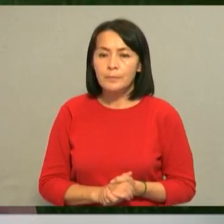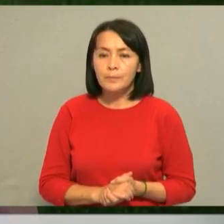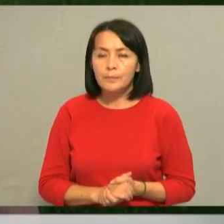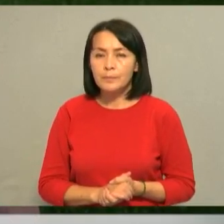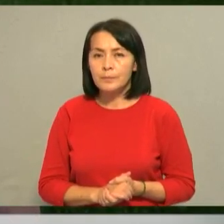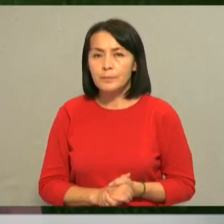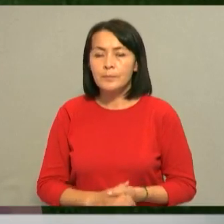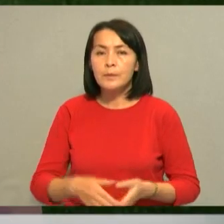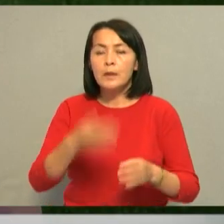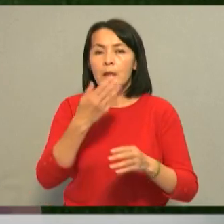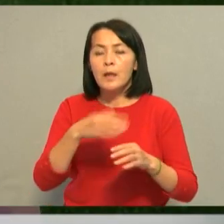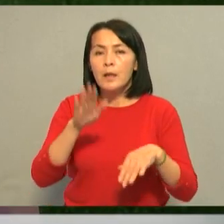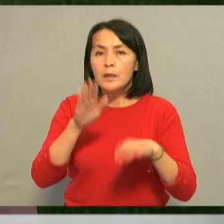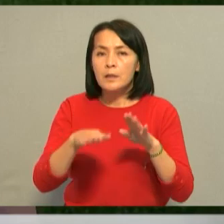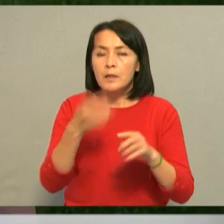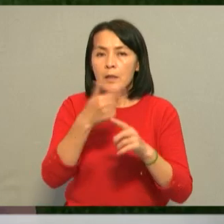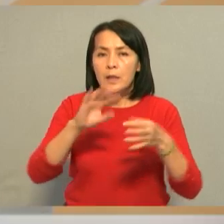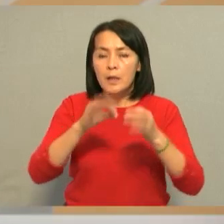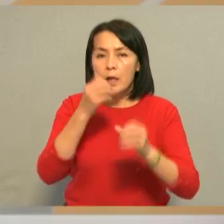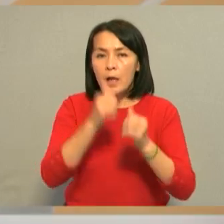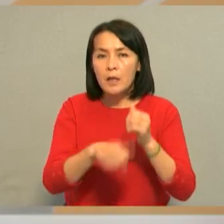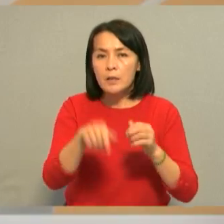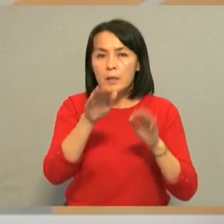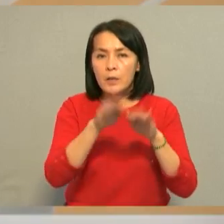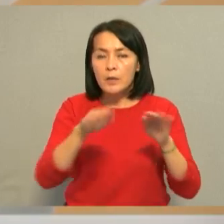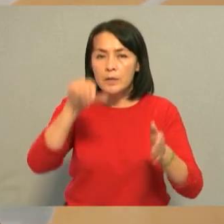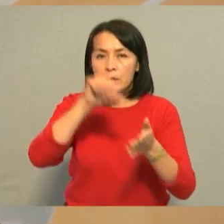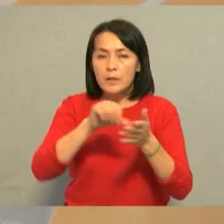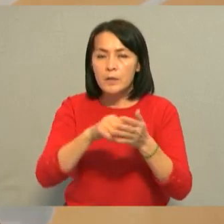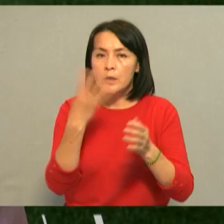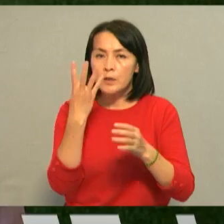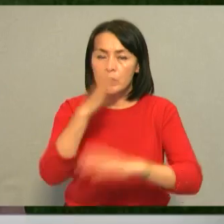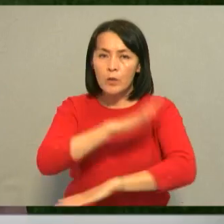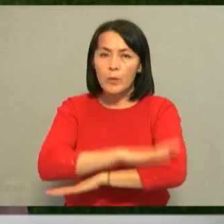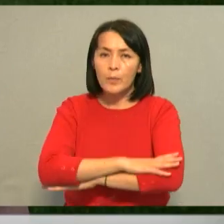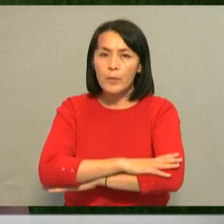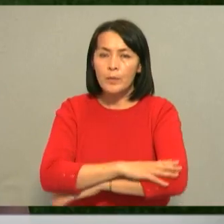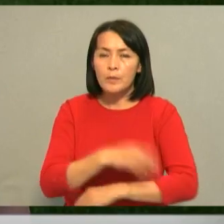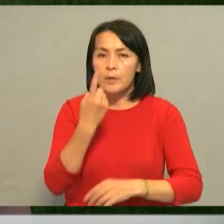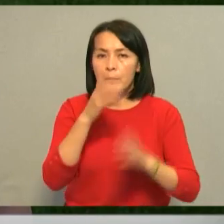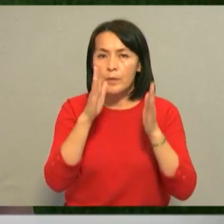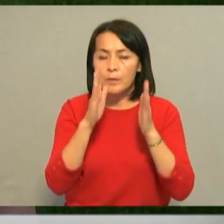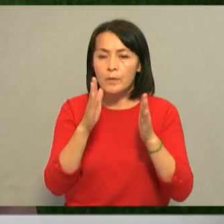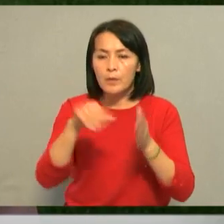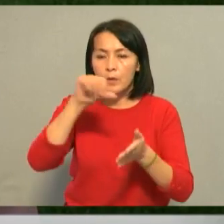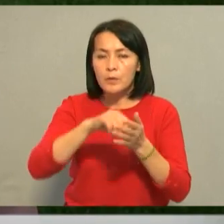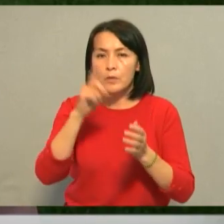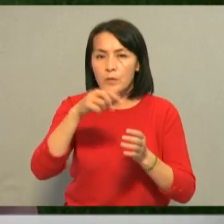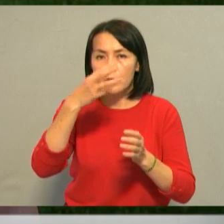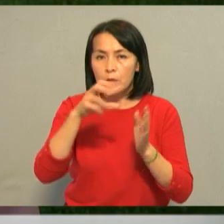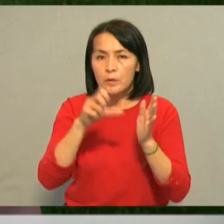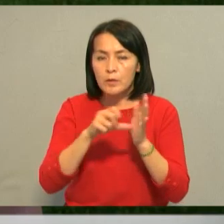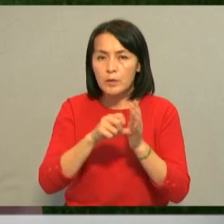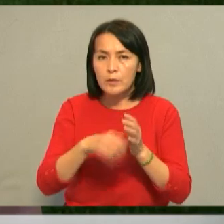этапа особенность этой Олимпиады в том что каждый участник сдаёт тесты сразу по четырём предметам на первом этапе участвовали 136